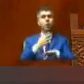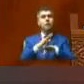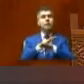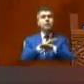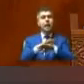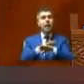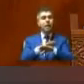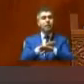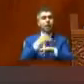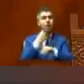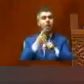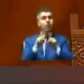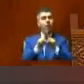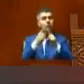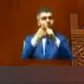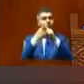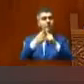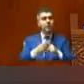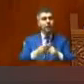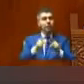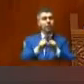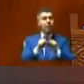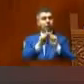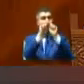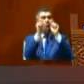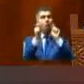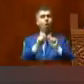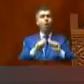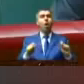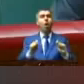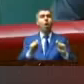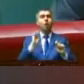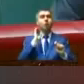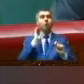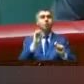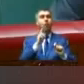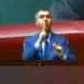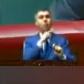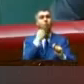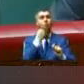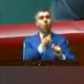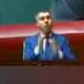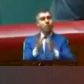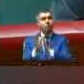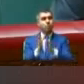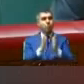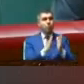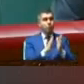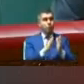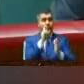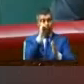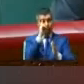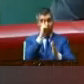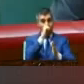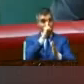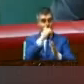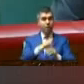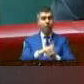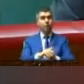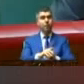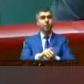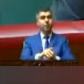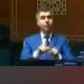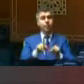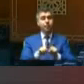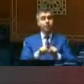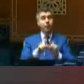أنه السياسة النقدية تكون مستقلة كل الاستقلال على الحكومة، وهذا ما حصل. وغنجيب لكم إن شاء الله